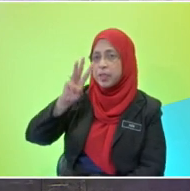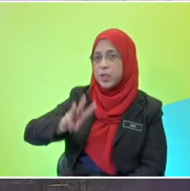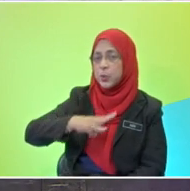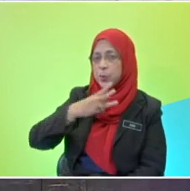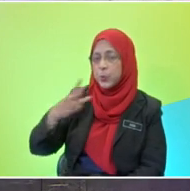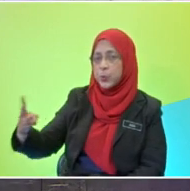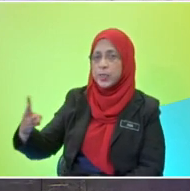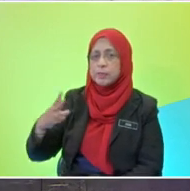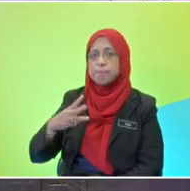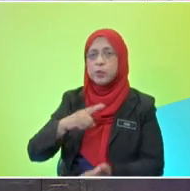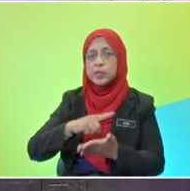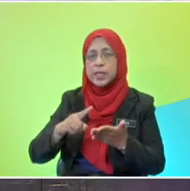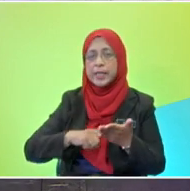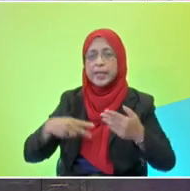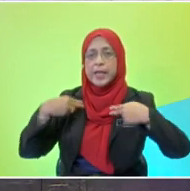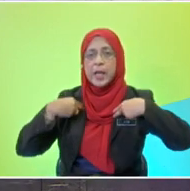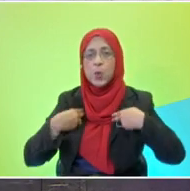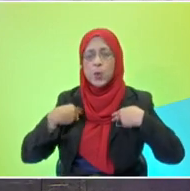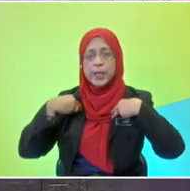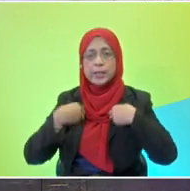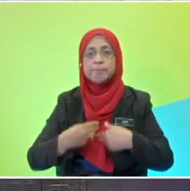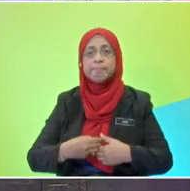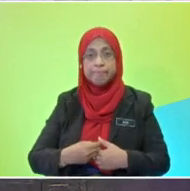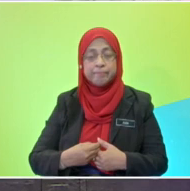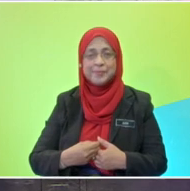hewan ternakkan oke